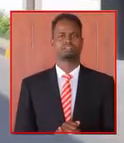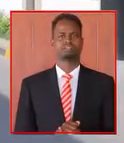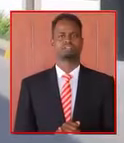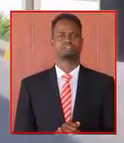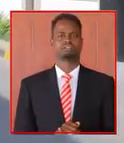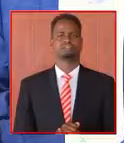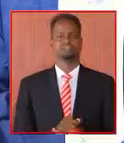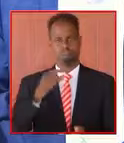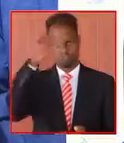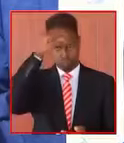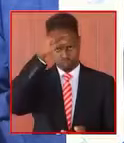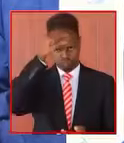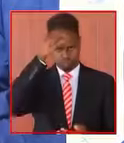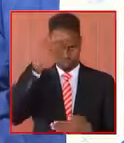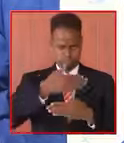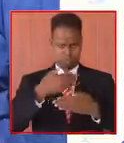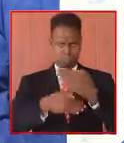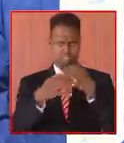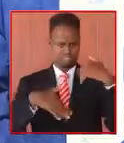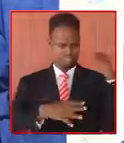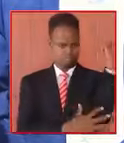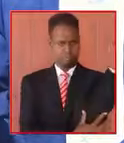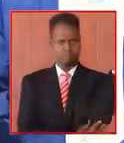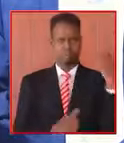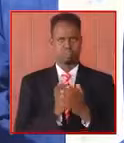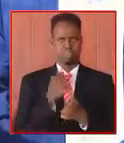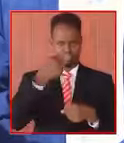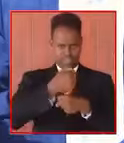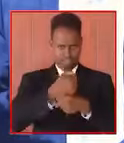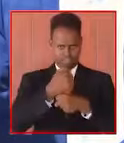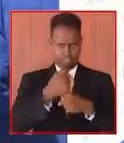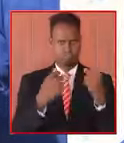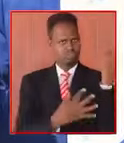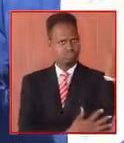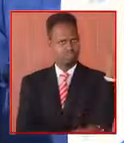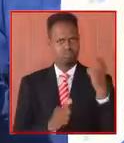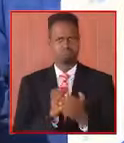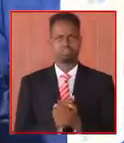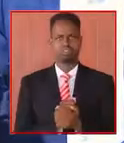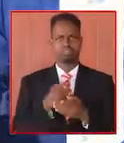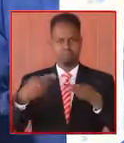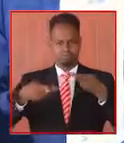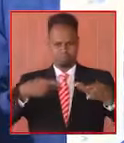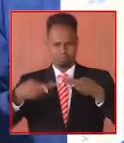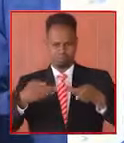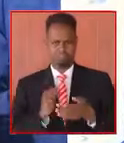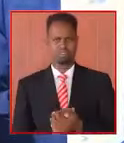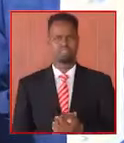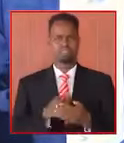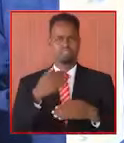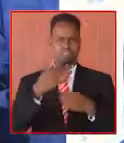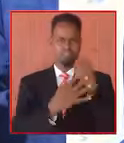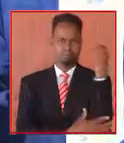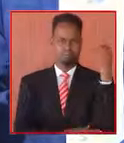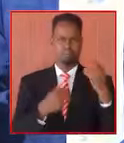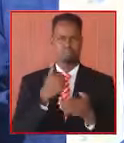هل كانوا حلقو جاري إلى لعنتهم قريه كلام يدان إيمان دبرنا كلام يدان إيمان تذكر كاش